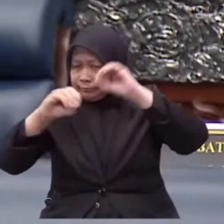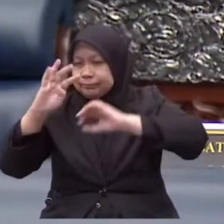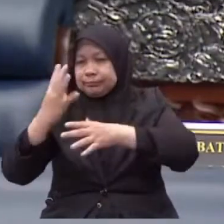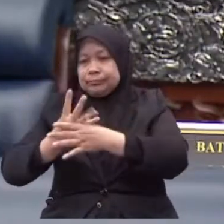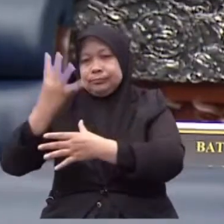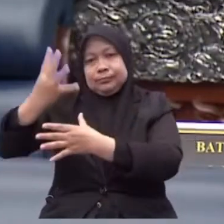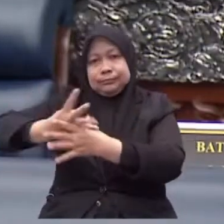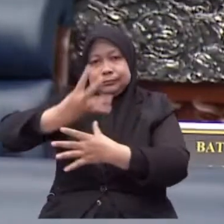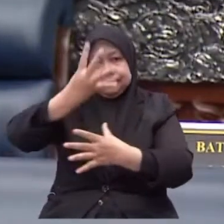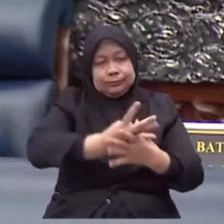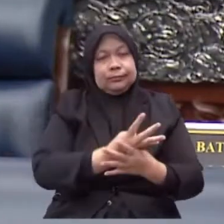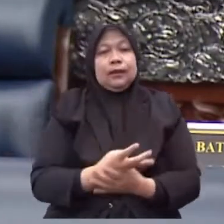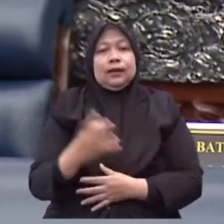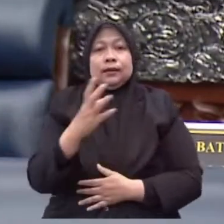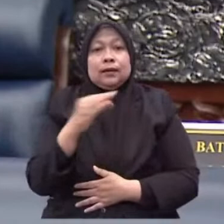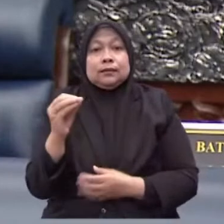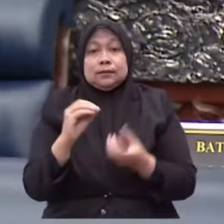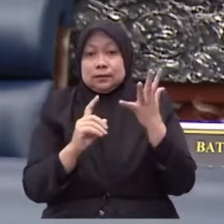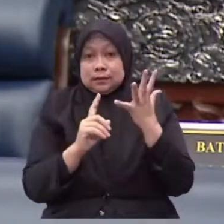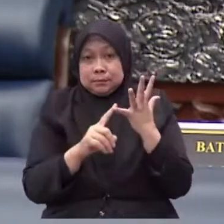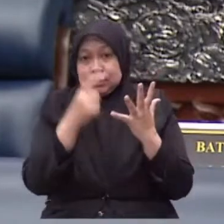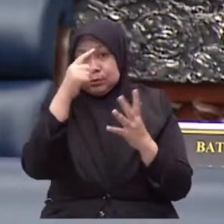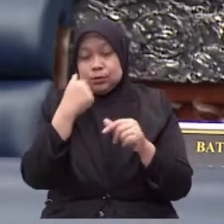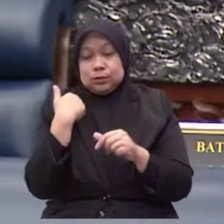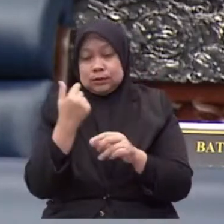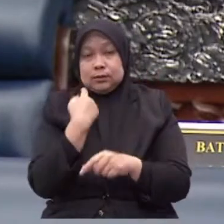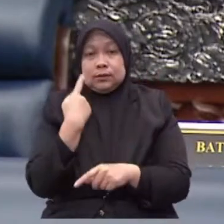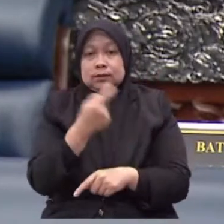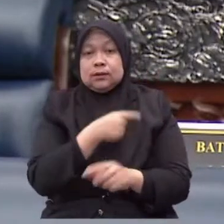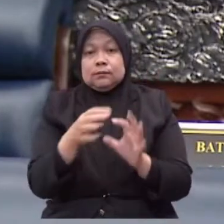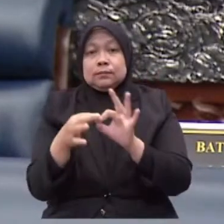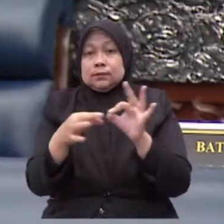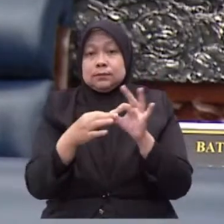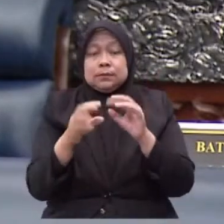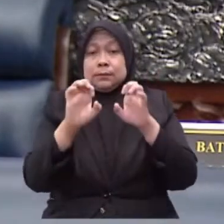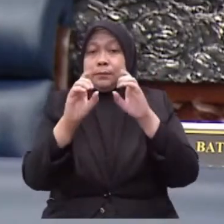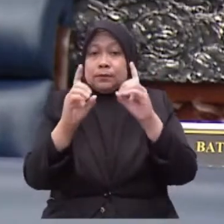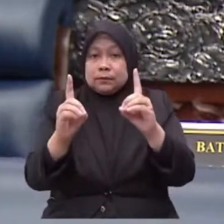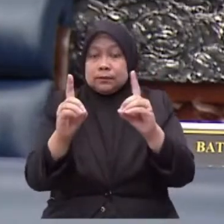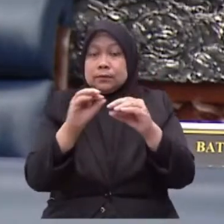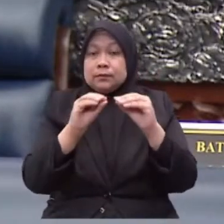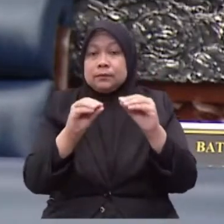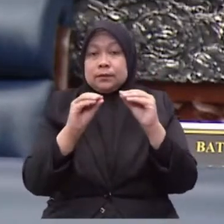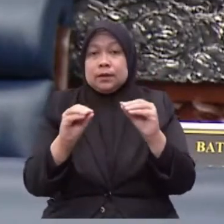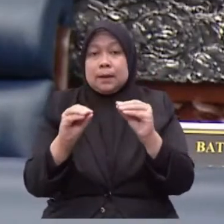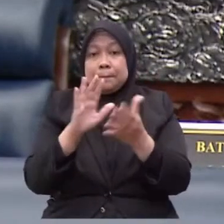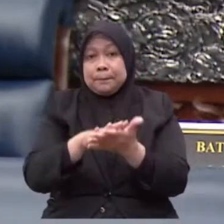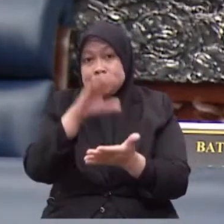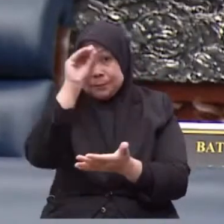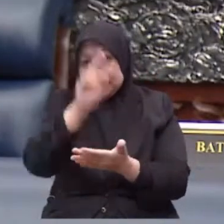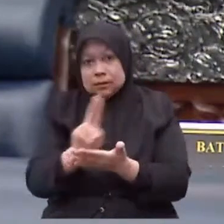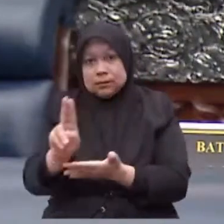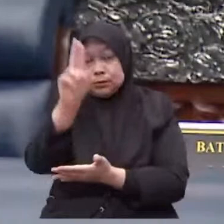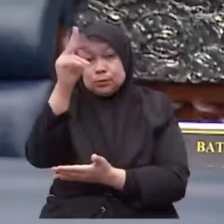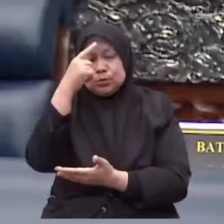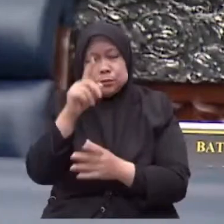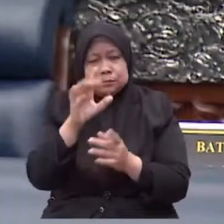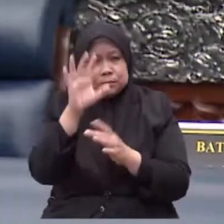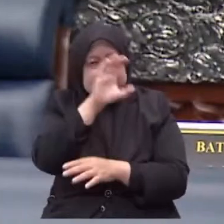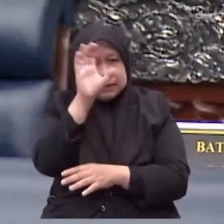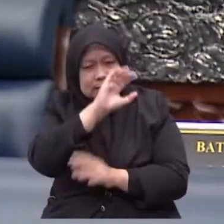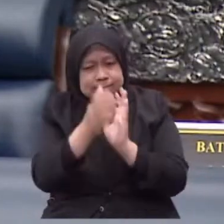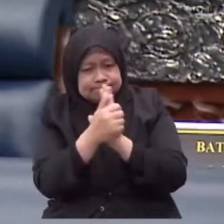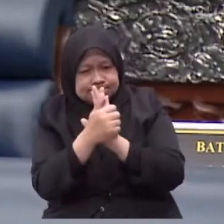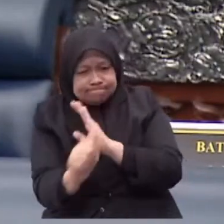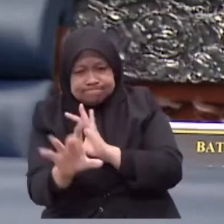4 bulan sekali kelima adalah untuk kita bekerja sama dengan Kementerian Pendidikan dan kementerian pengajuan tinggi bagi mencungki